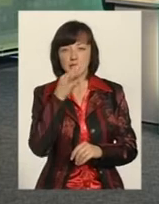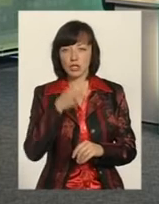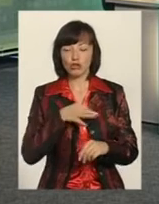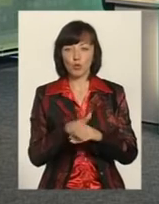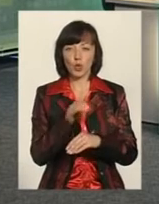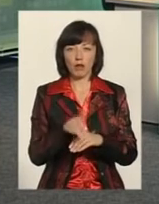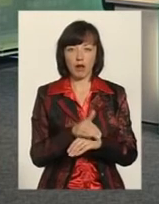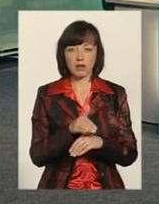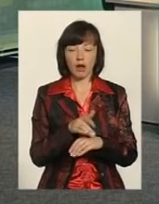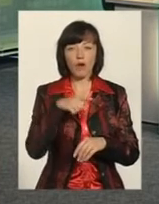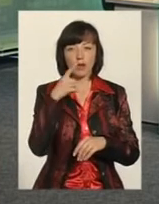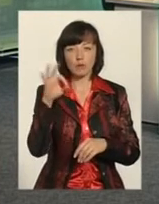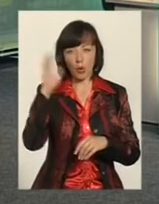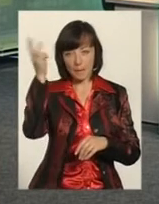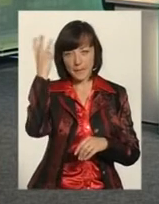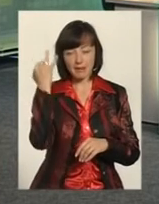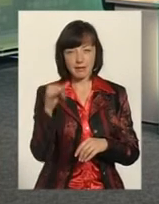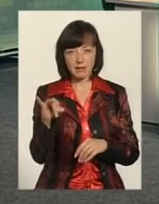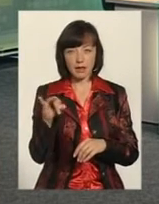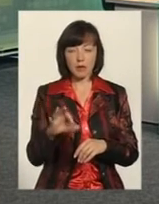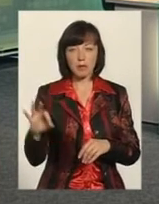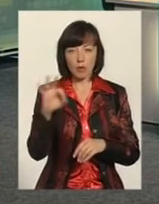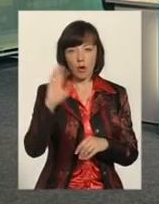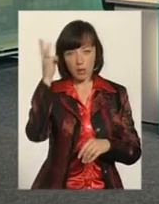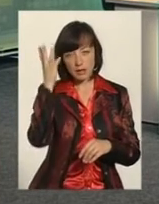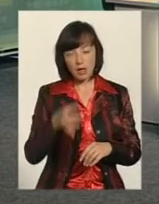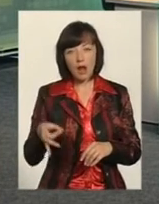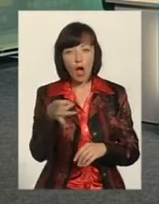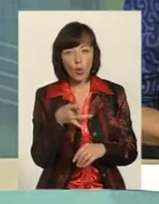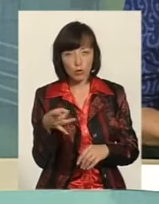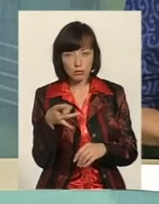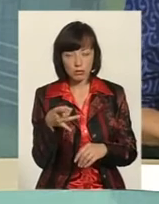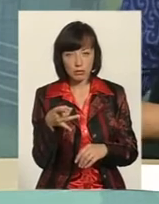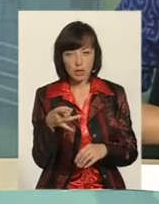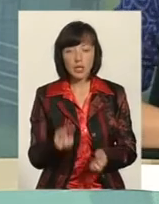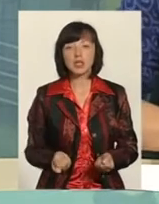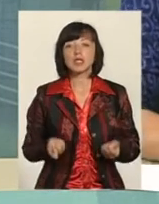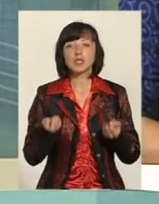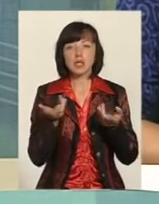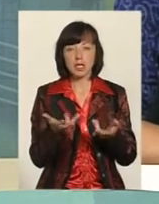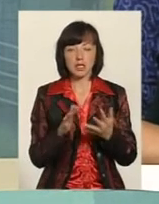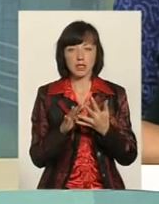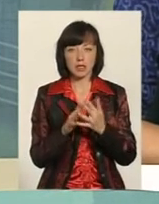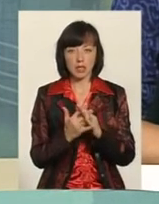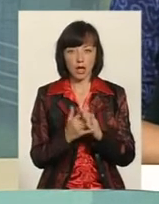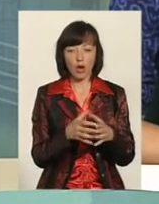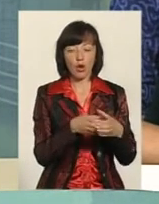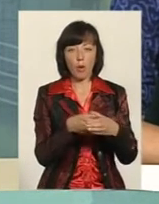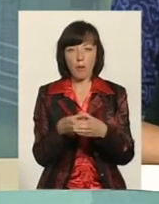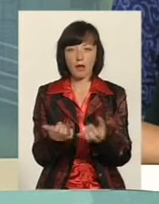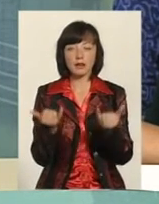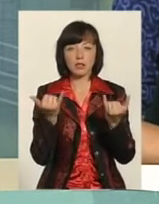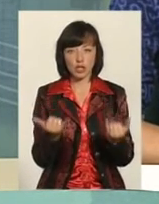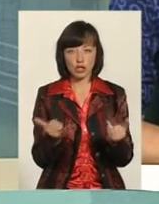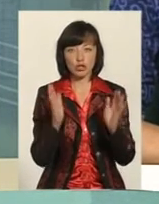власне, говорити про Хмельницький, район. Скільки сільських громад